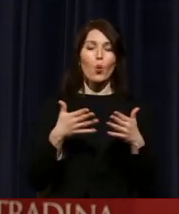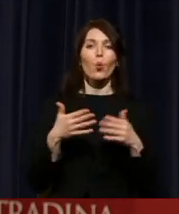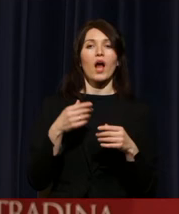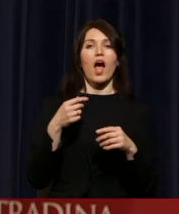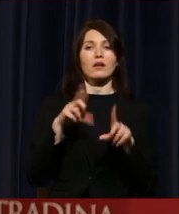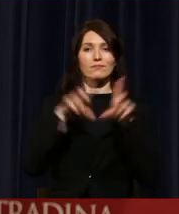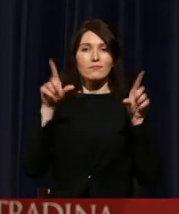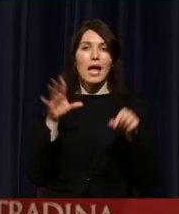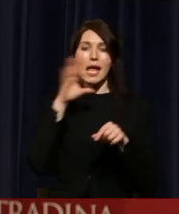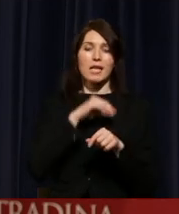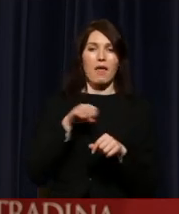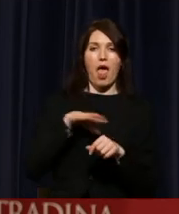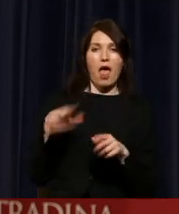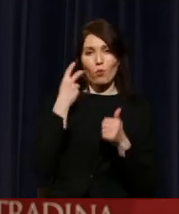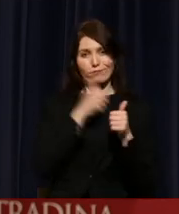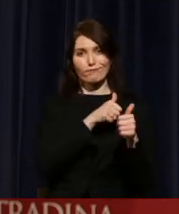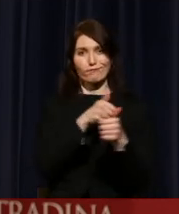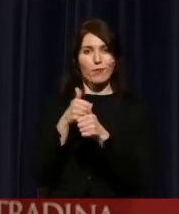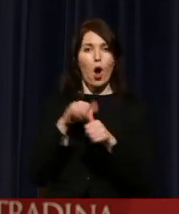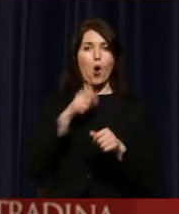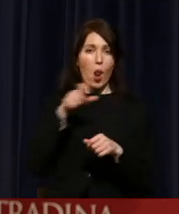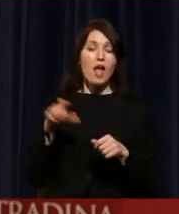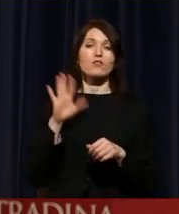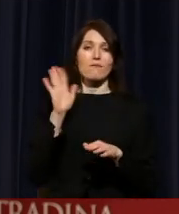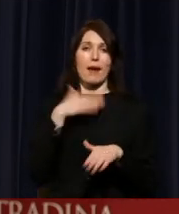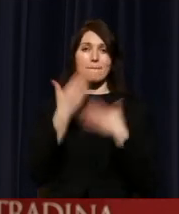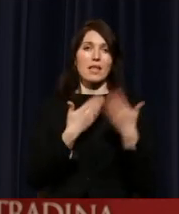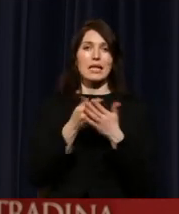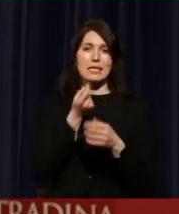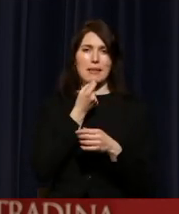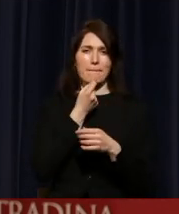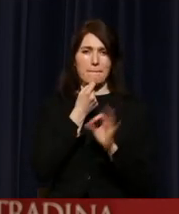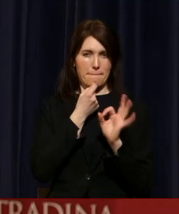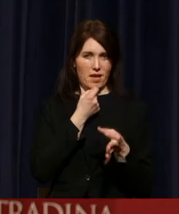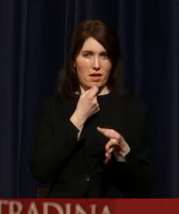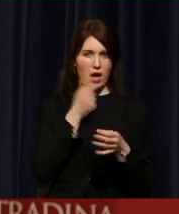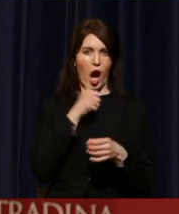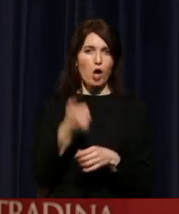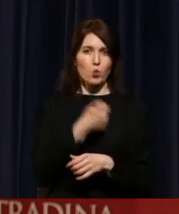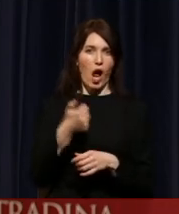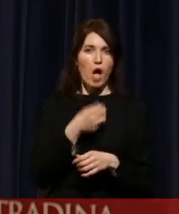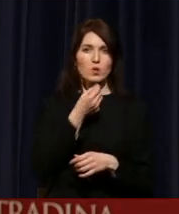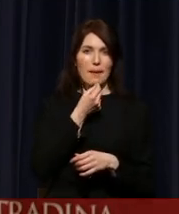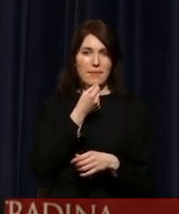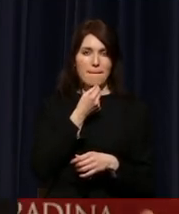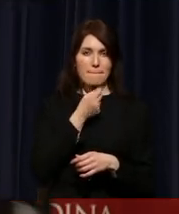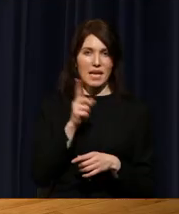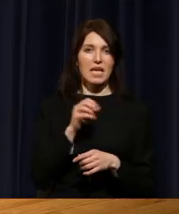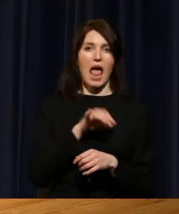iespējams ēnot kolēģus, un tad ir jāpiesakās septembrī, vai ne? Katru gadu, ja nemaldos, septembrī ēnu